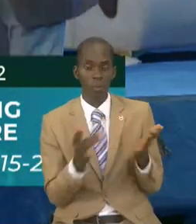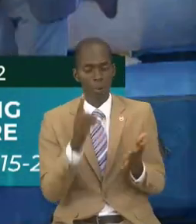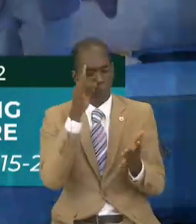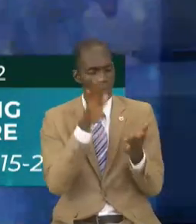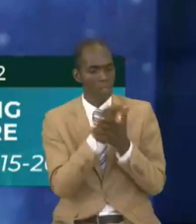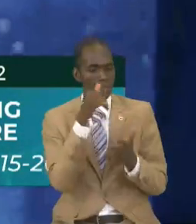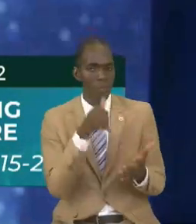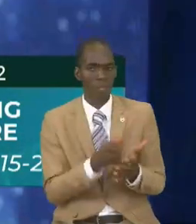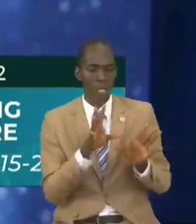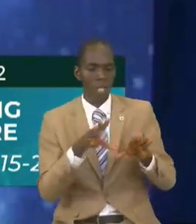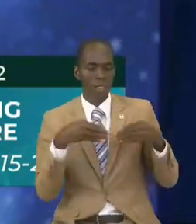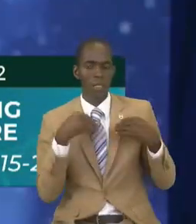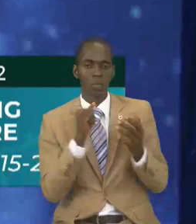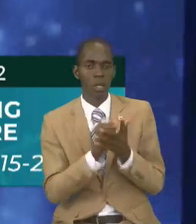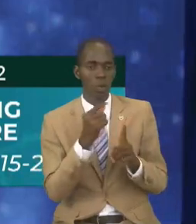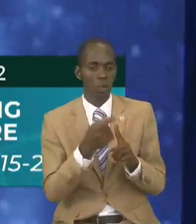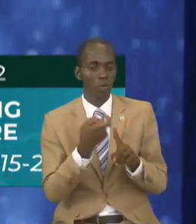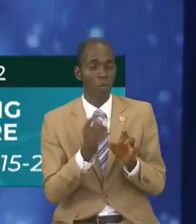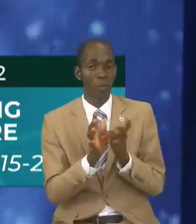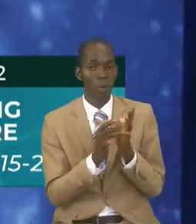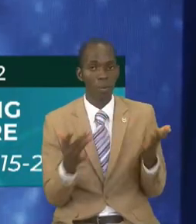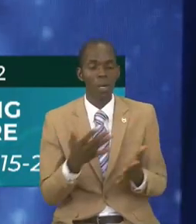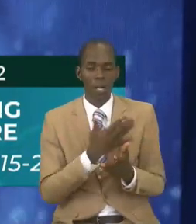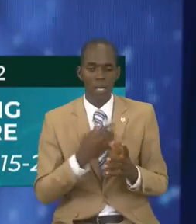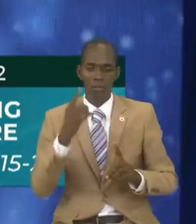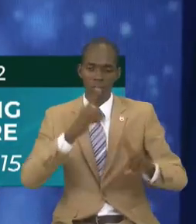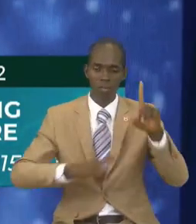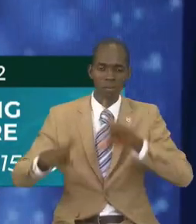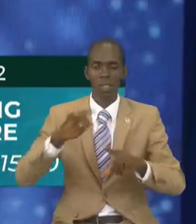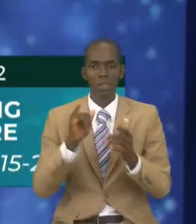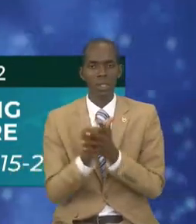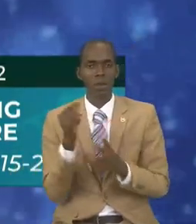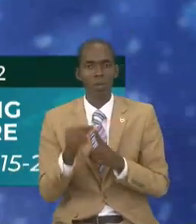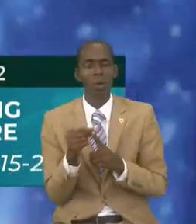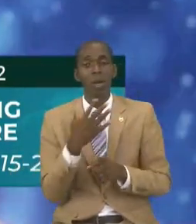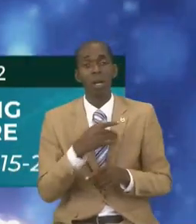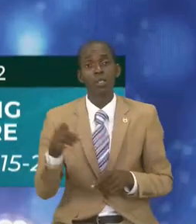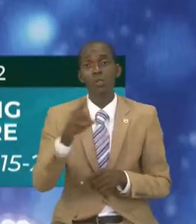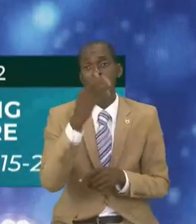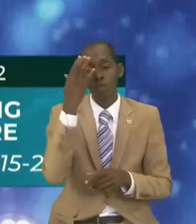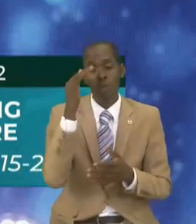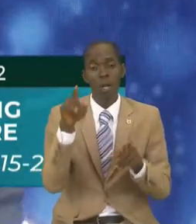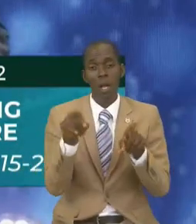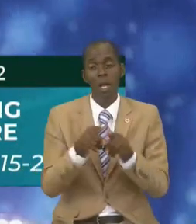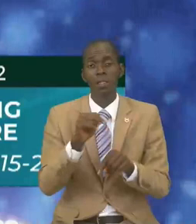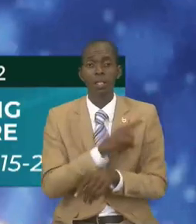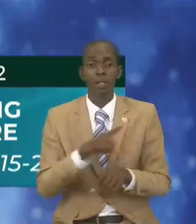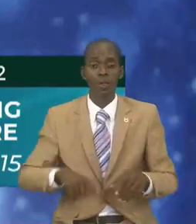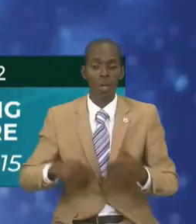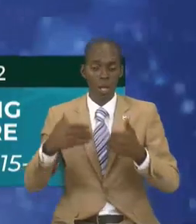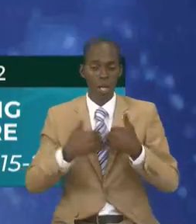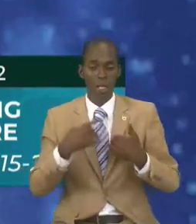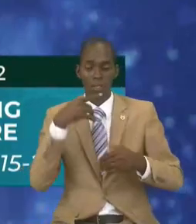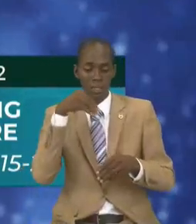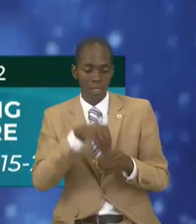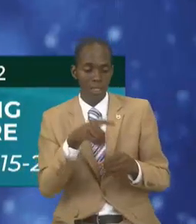à cette parole, tu acceptes cette parole et tu déclares cette parole. Et tu sais que tel que Dieu l'a dit dans